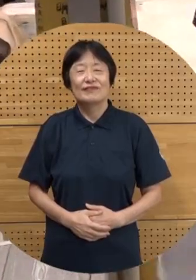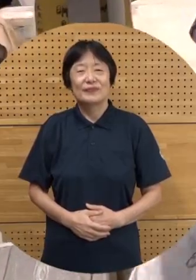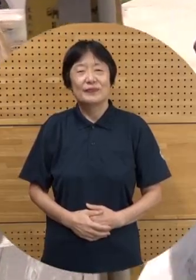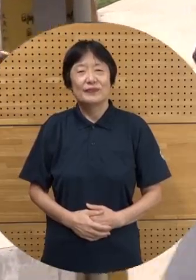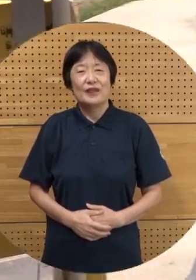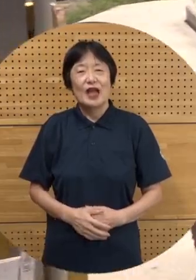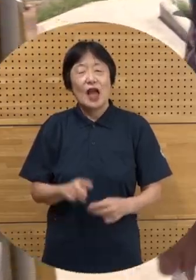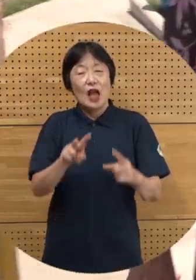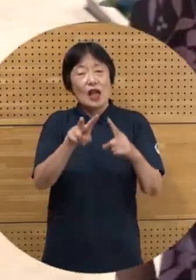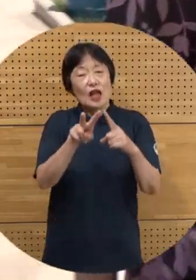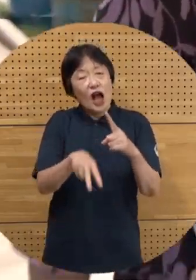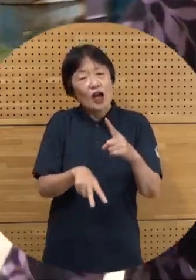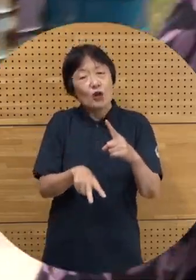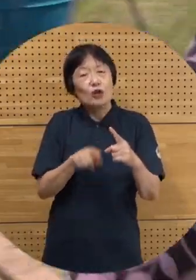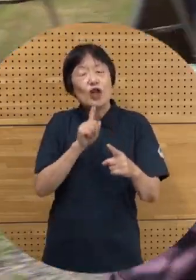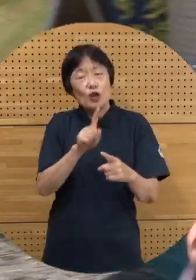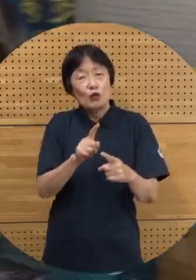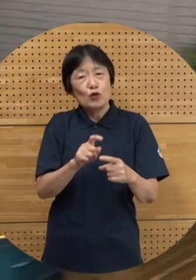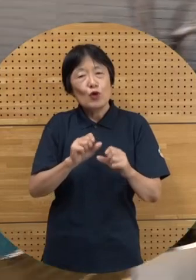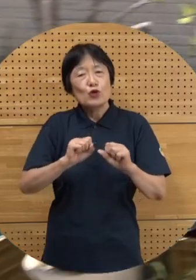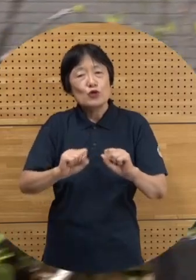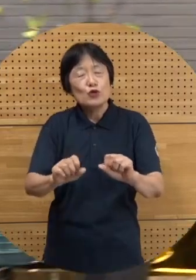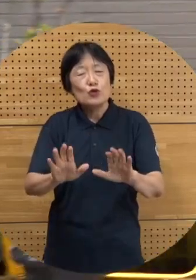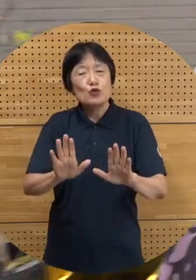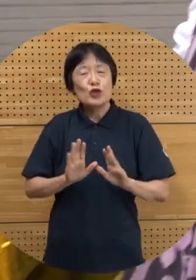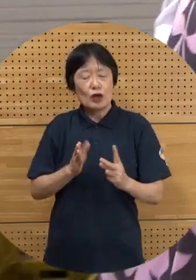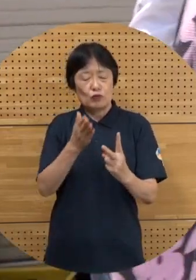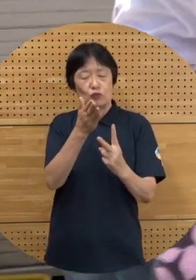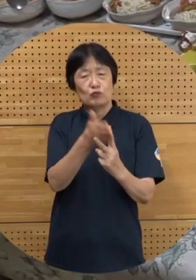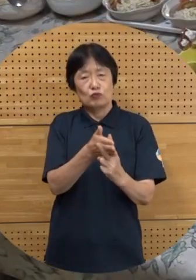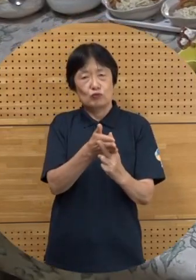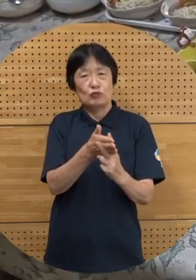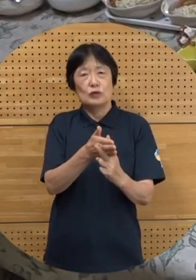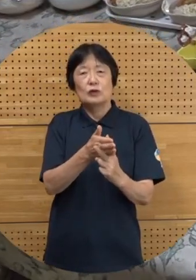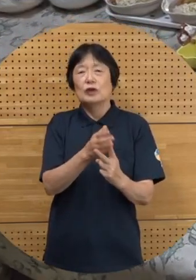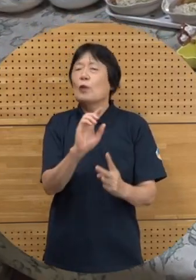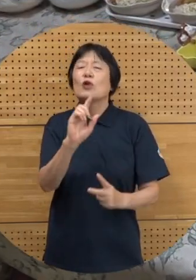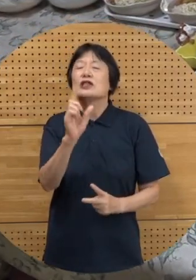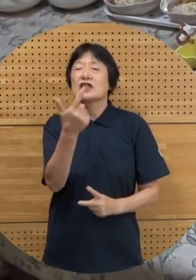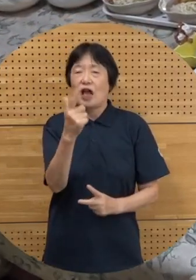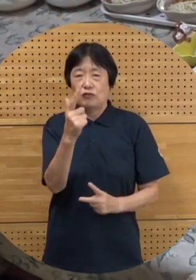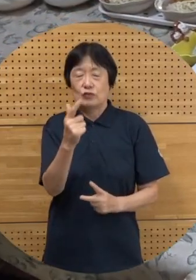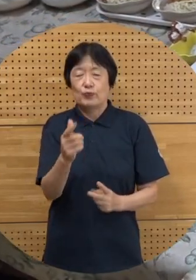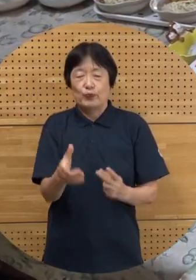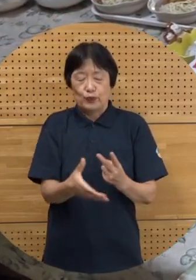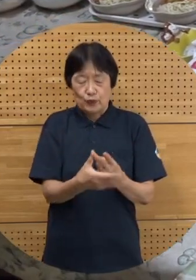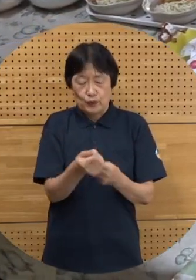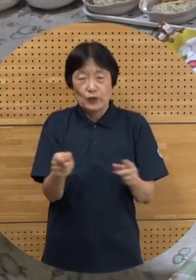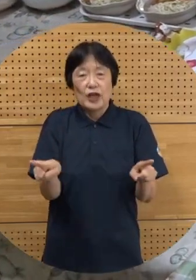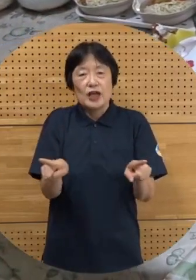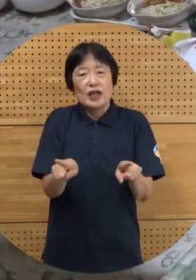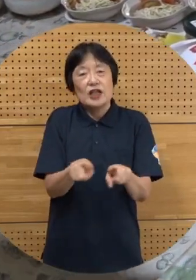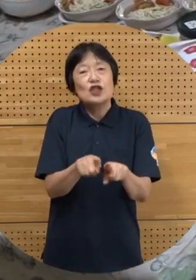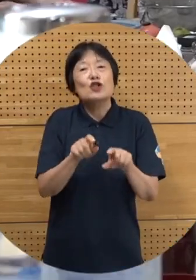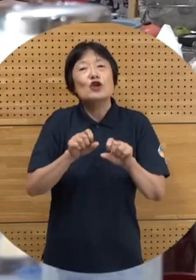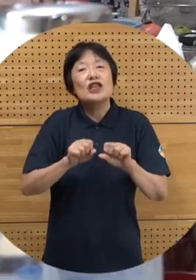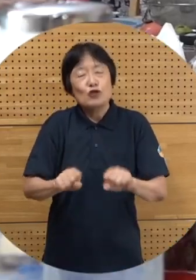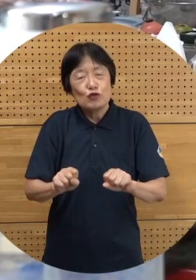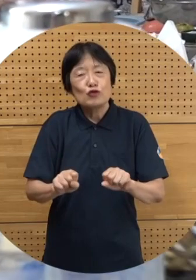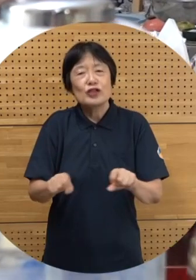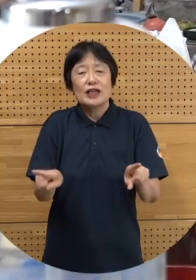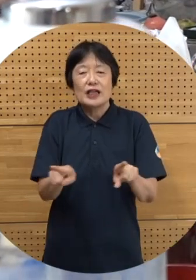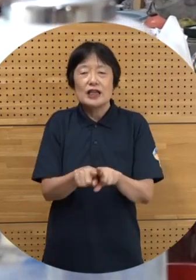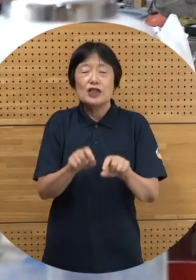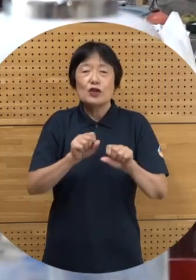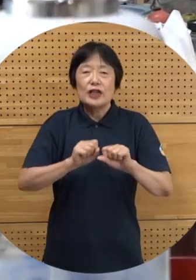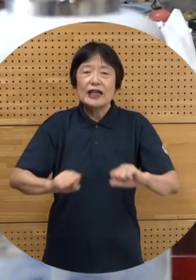介護ってどうしてもこうする側される側って分かれてしまいますけど、そうじゃなくって一緒にする、一緒に生きていくっ